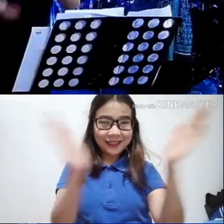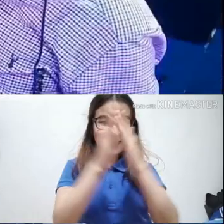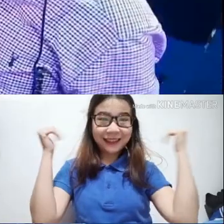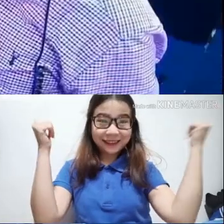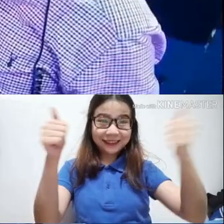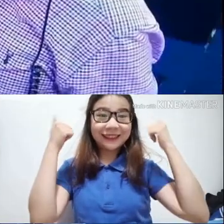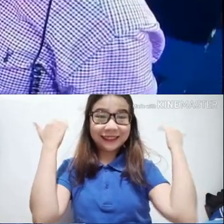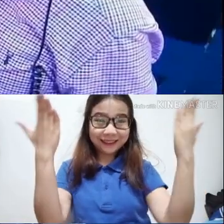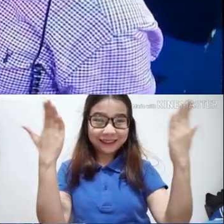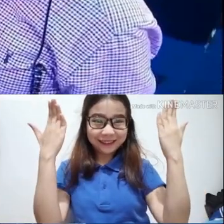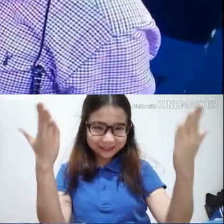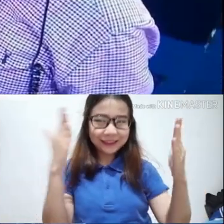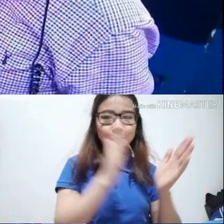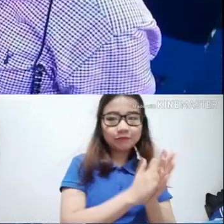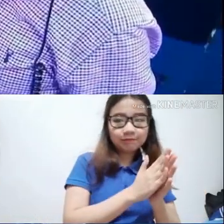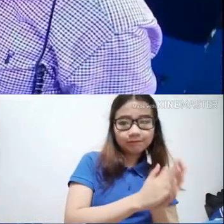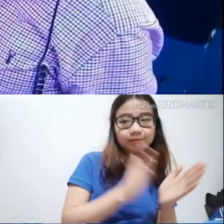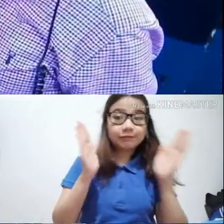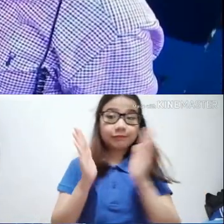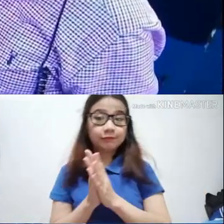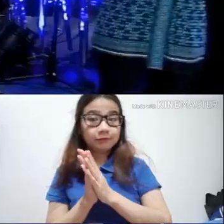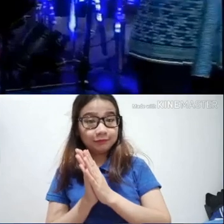We thank you, God,